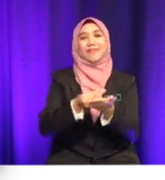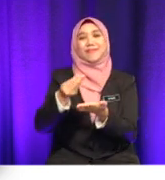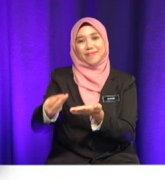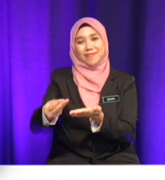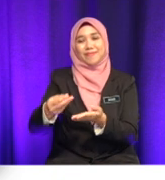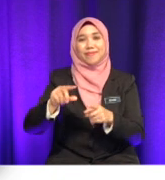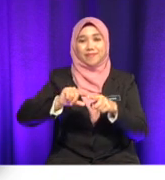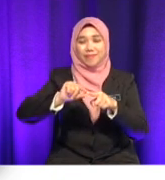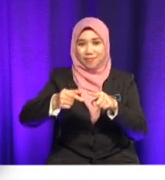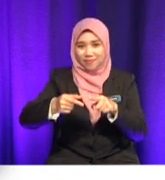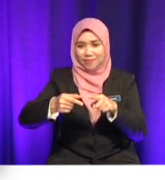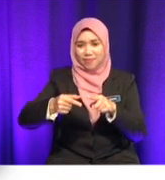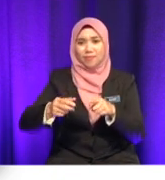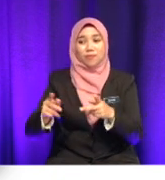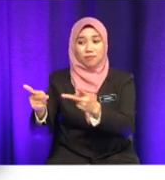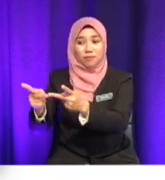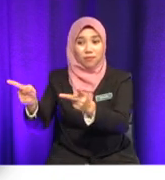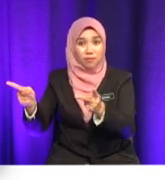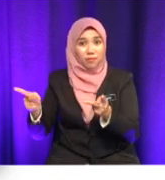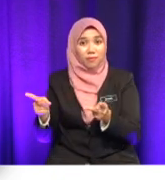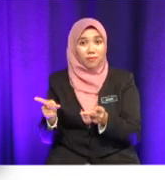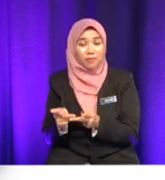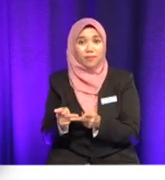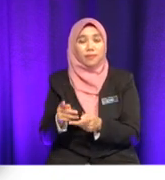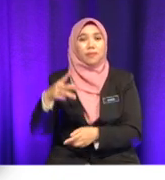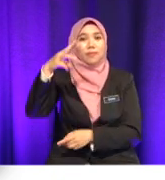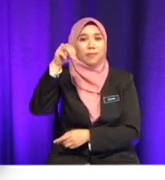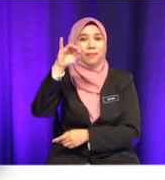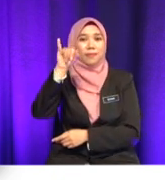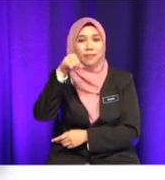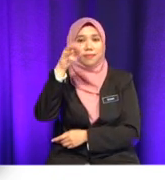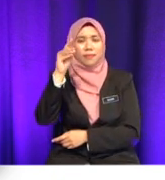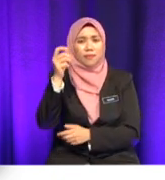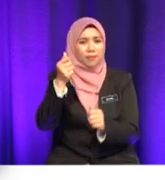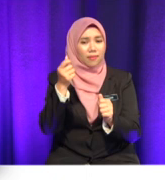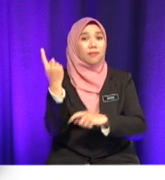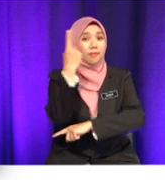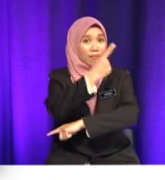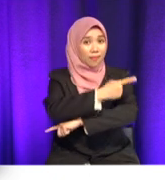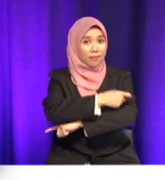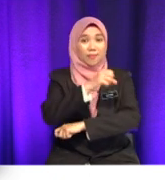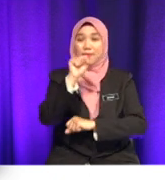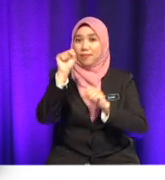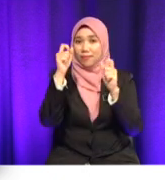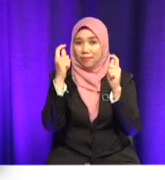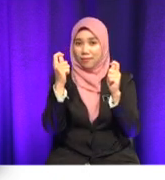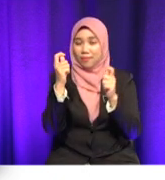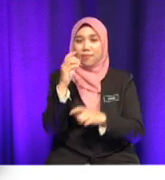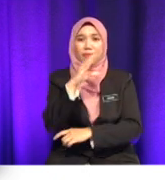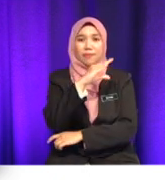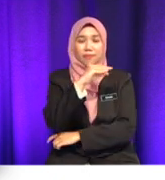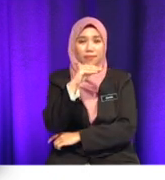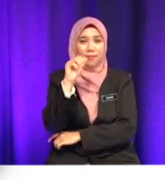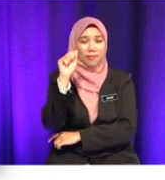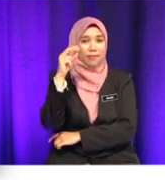udang kolam pancing udang Pak Majid hanya dibuka pada hari Minggu saja